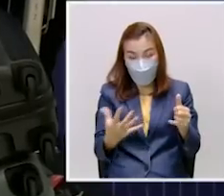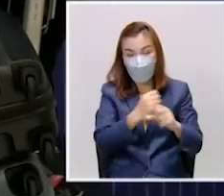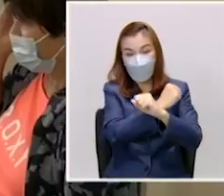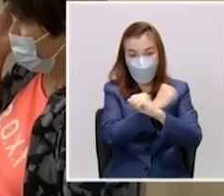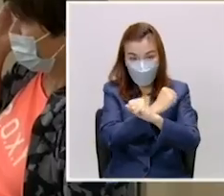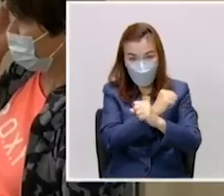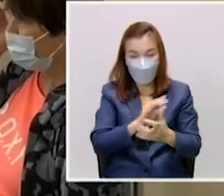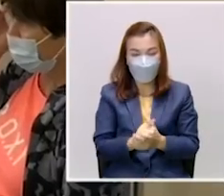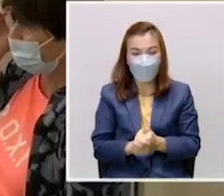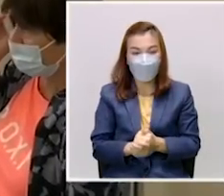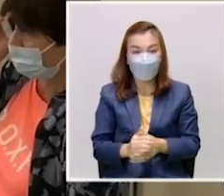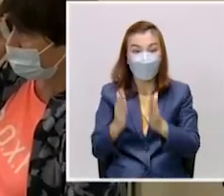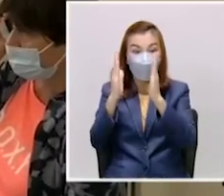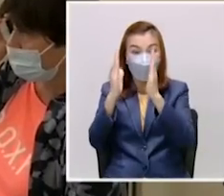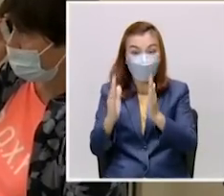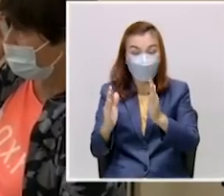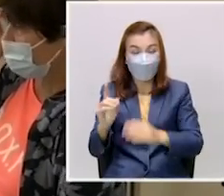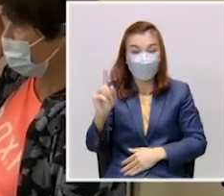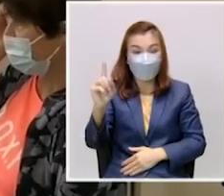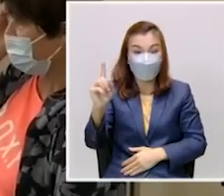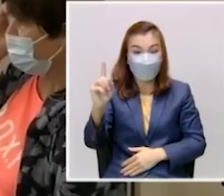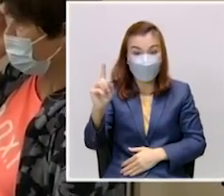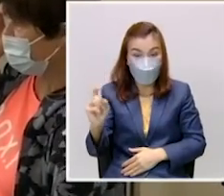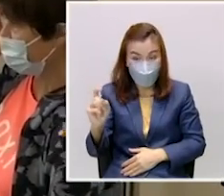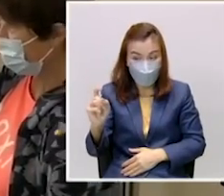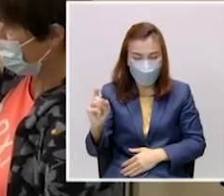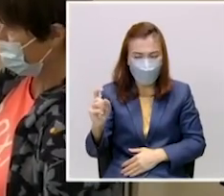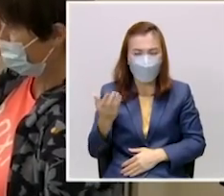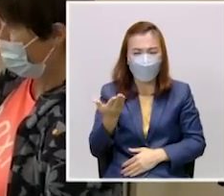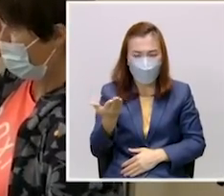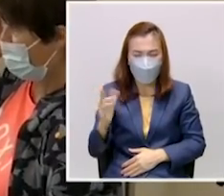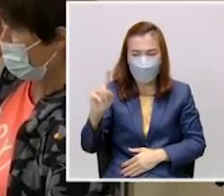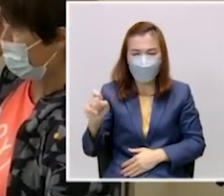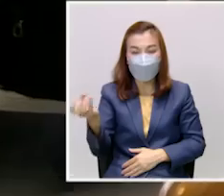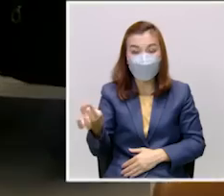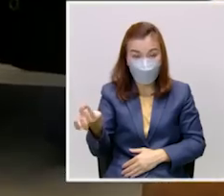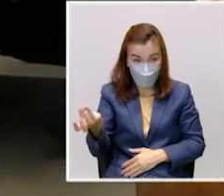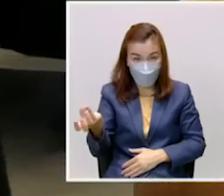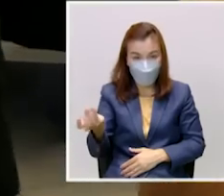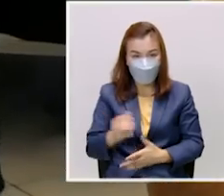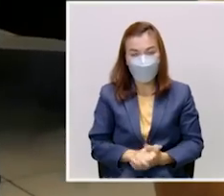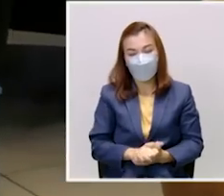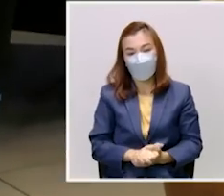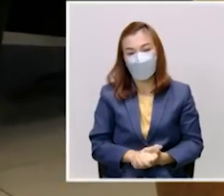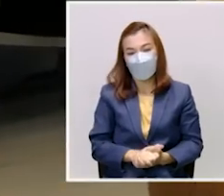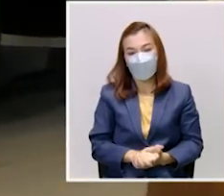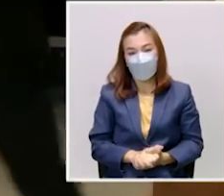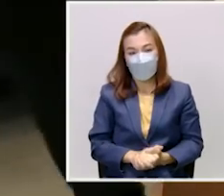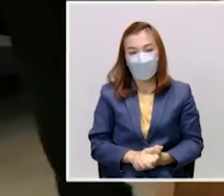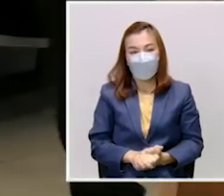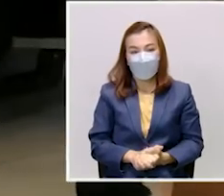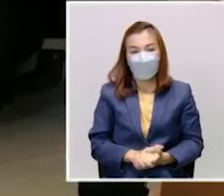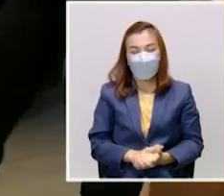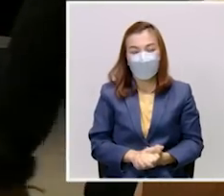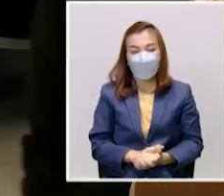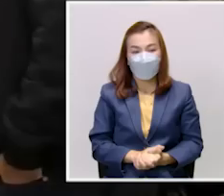ที่เสียชีวิตเนี่ยอยากจะให้เขาควบคุมดูแลให้น้อยลงที่น้อยให้มากที่สุดนะน้อยลงนะครับเพราะฉะนั้นเนี่ยแ